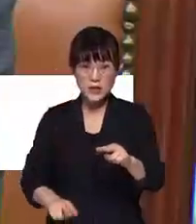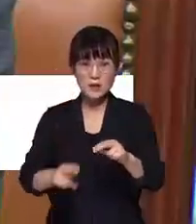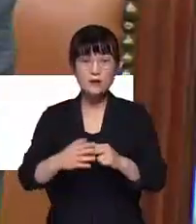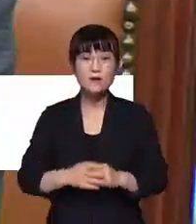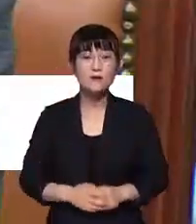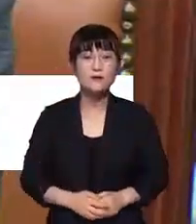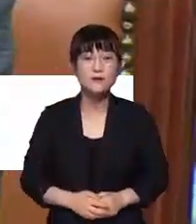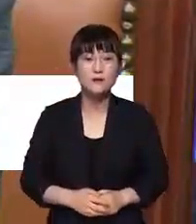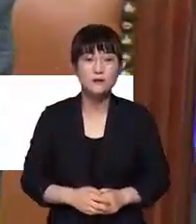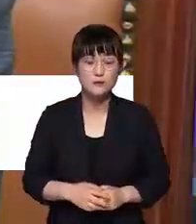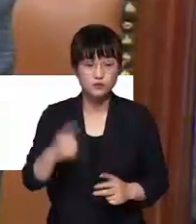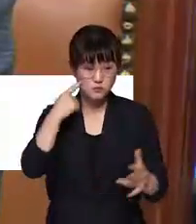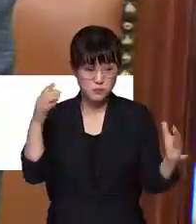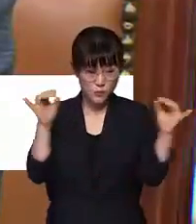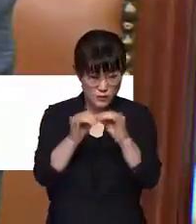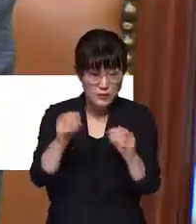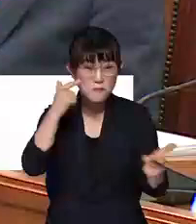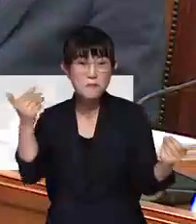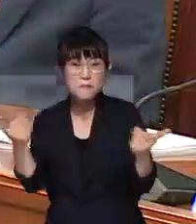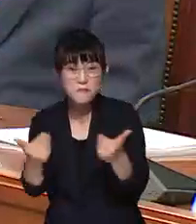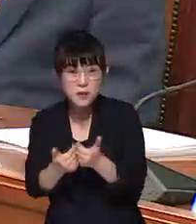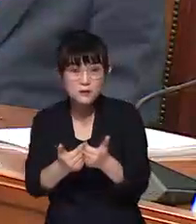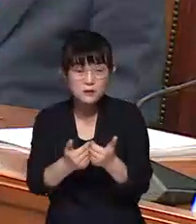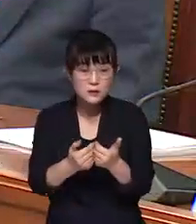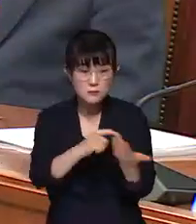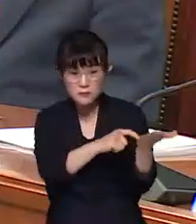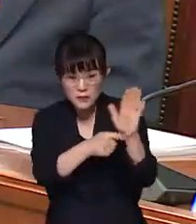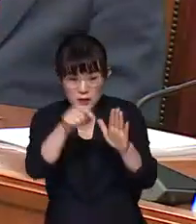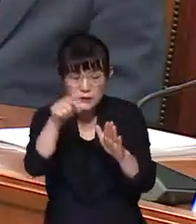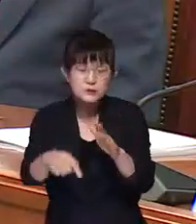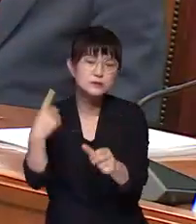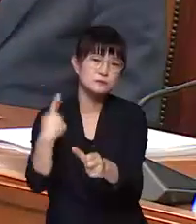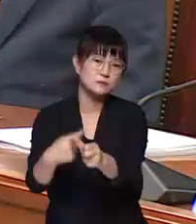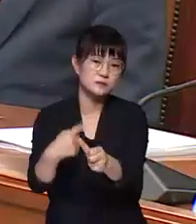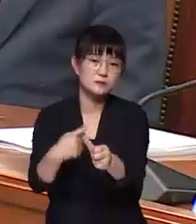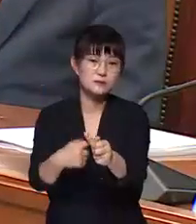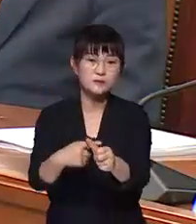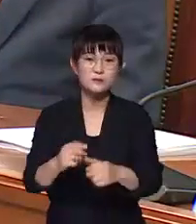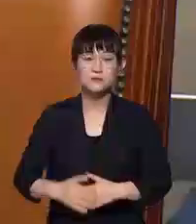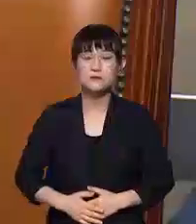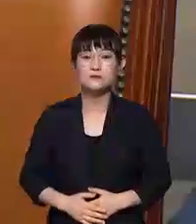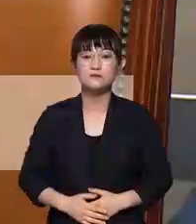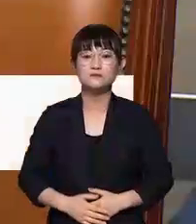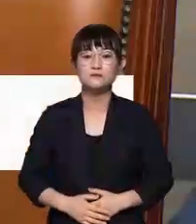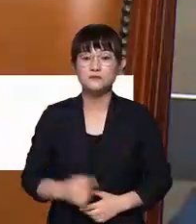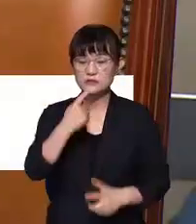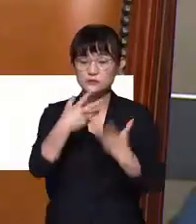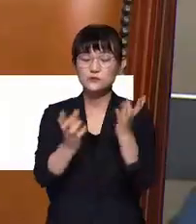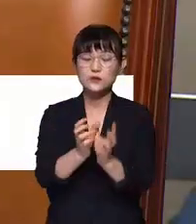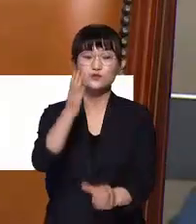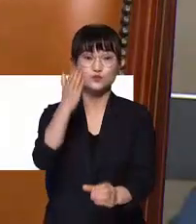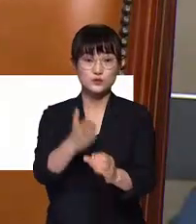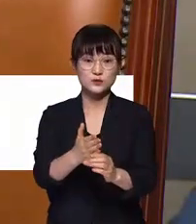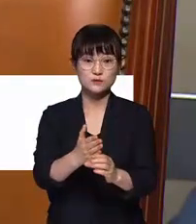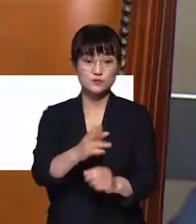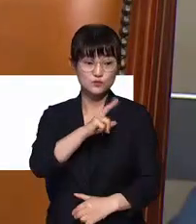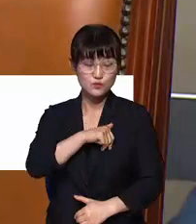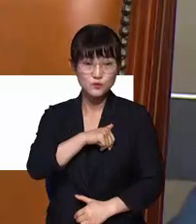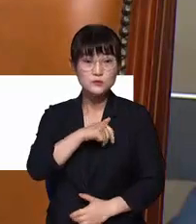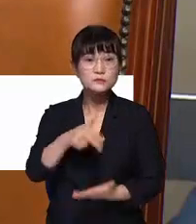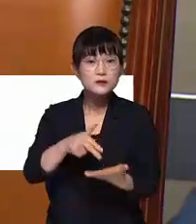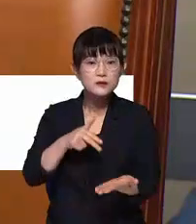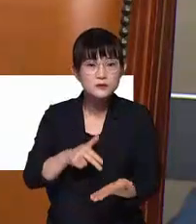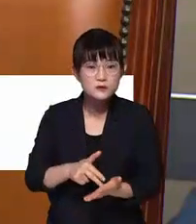사태와 가결파 색출을 강하게 비판했습니다. 민주당의 심장, 호남의 국회의원으로서